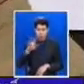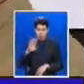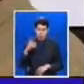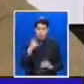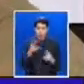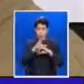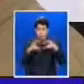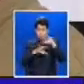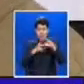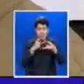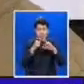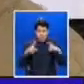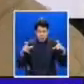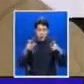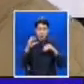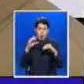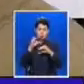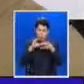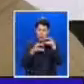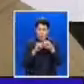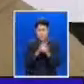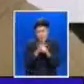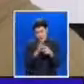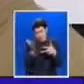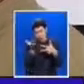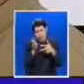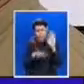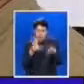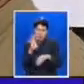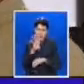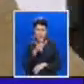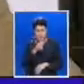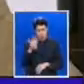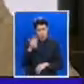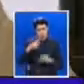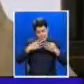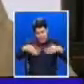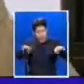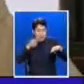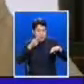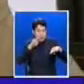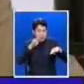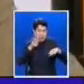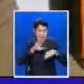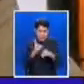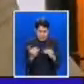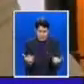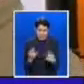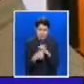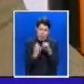ครงการขนาดใหญ่และโครงการขนาดกลางเนี่ยทั้งหมดที่เรามีอยู่ประมาณ400อ่างเนี่ยครับน้ำใช้งานที่เรามีอยู่ปัจจุบันเนี่ย